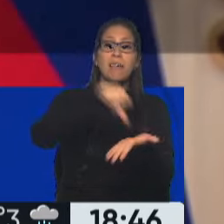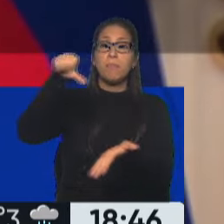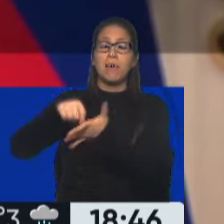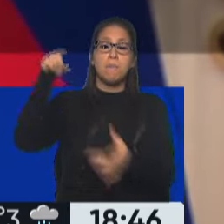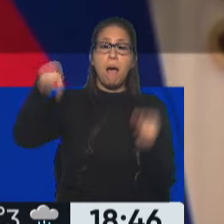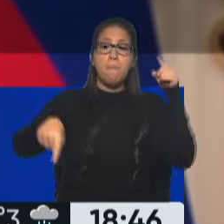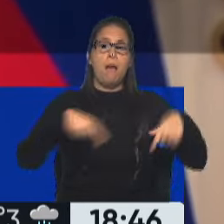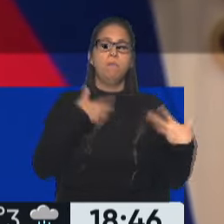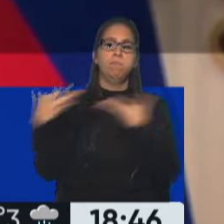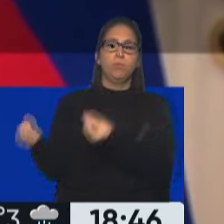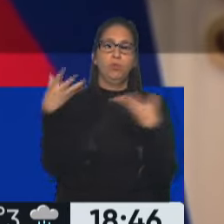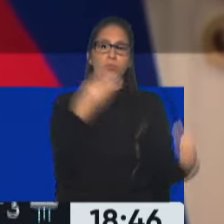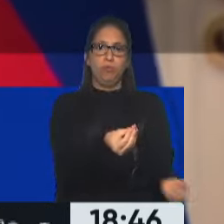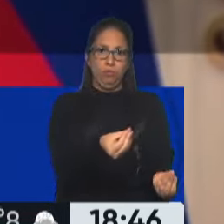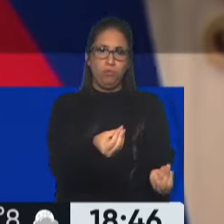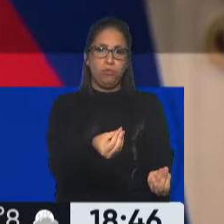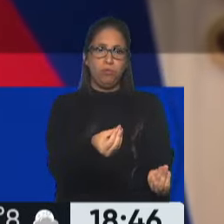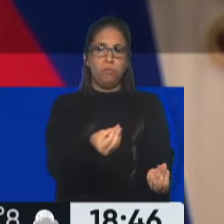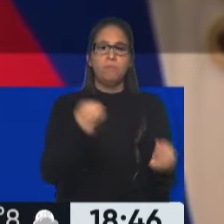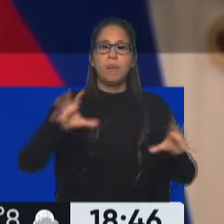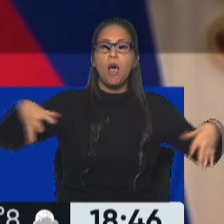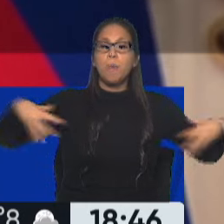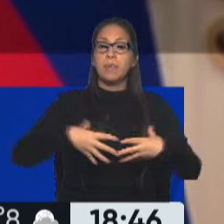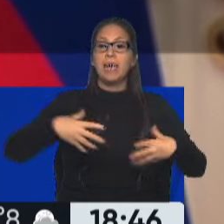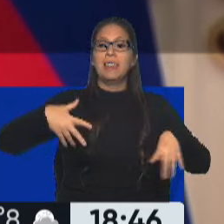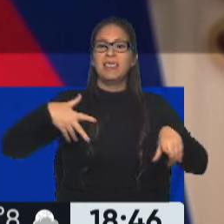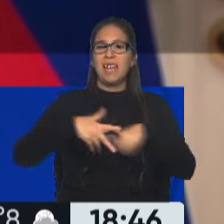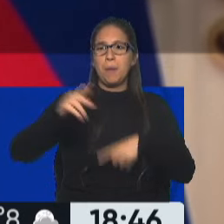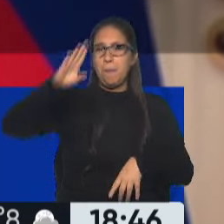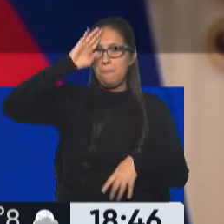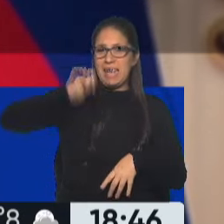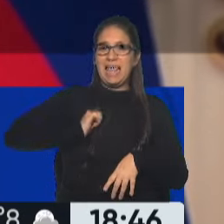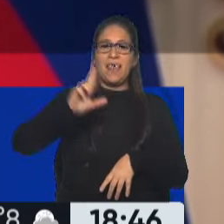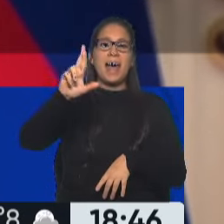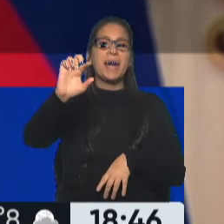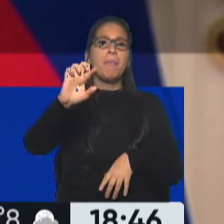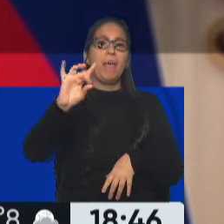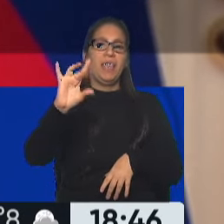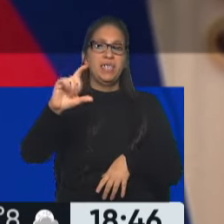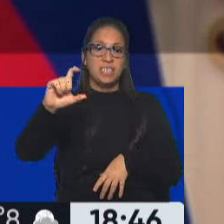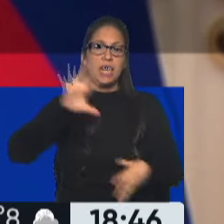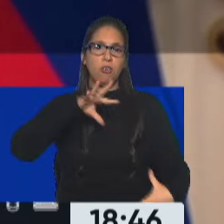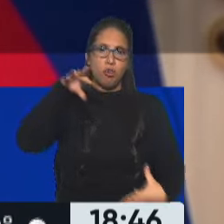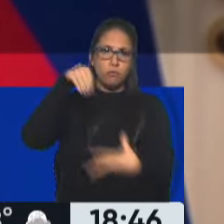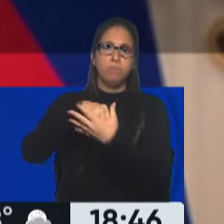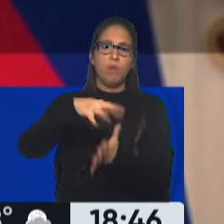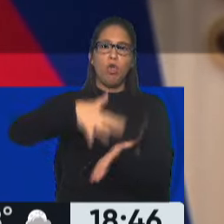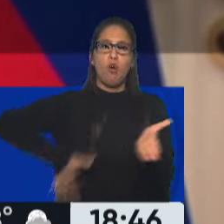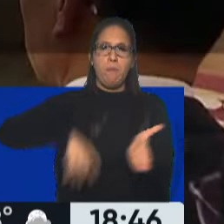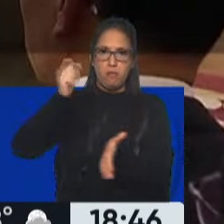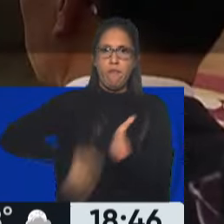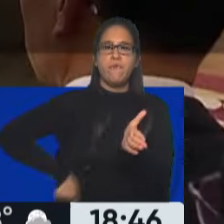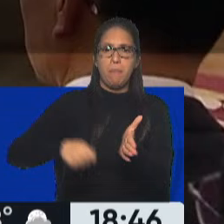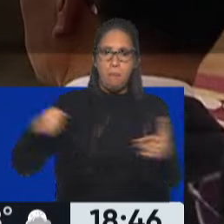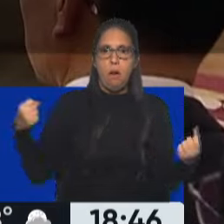связи Российская Федерация не исключает для себя развитие военно-технического сотрудничества с Корейской Народно-Демократической Республикой в